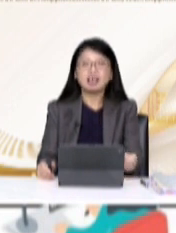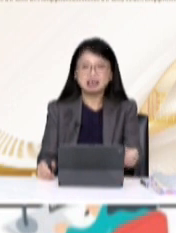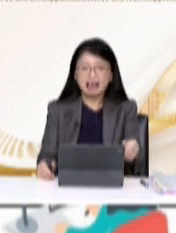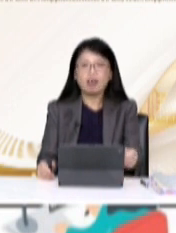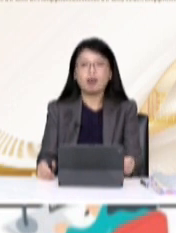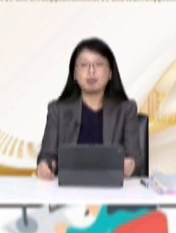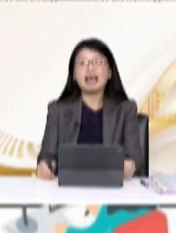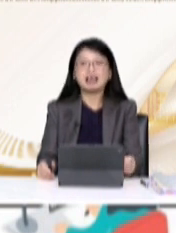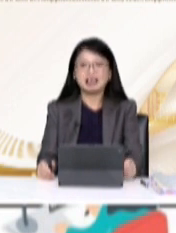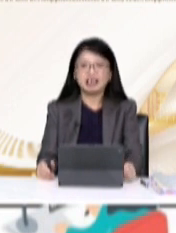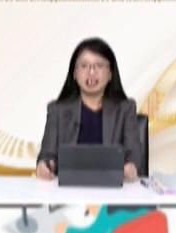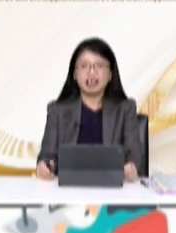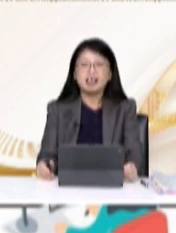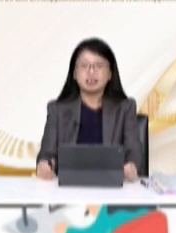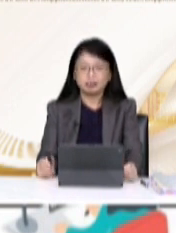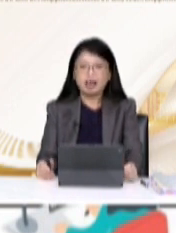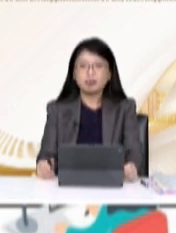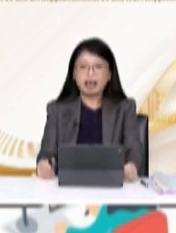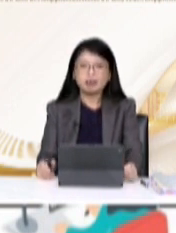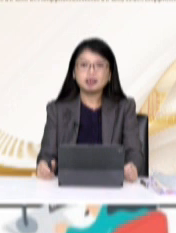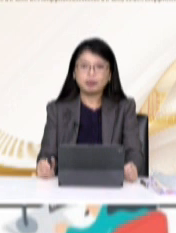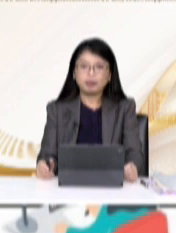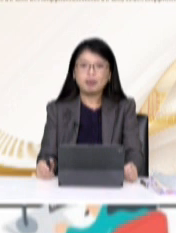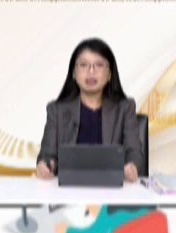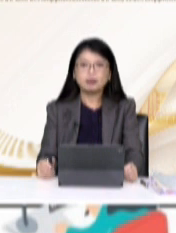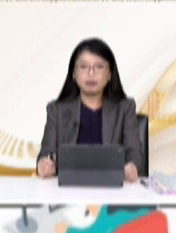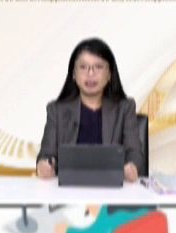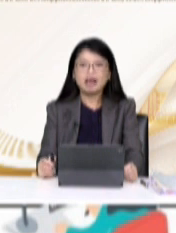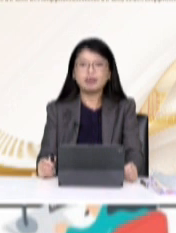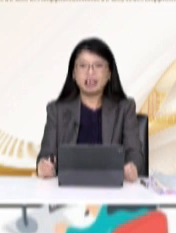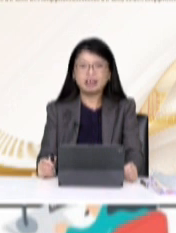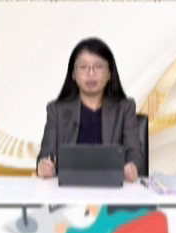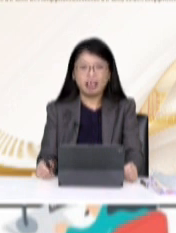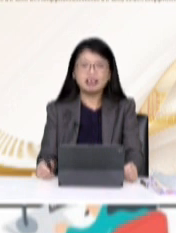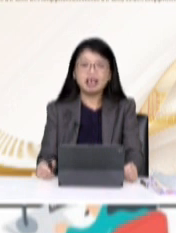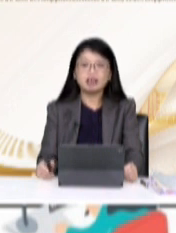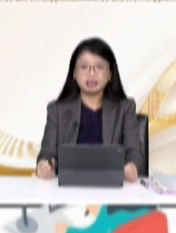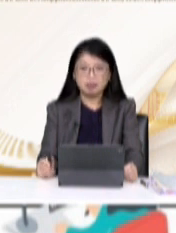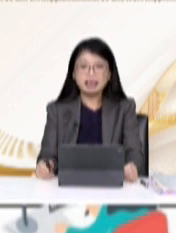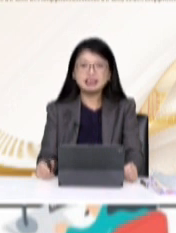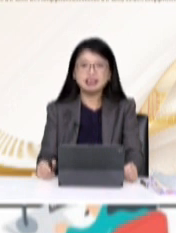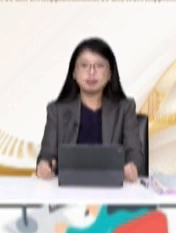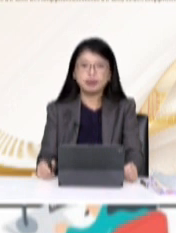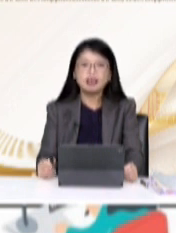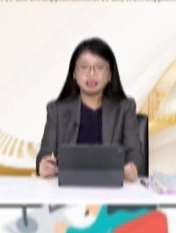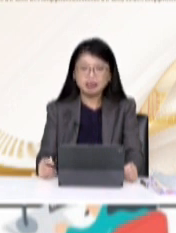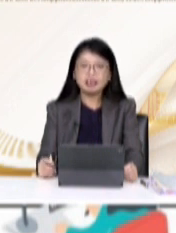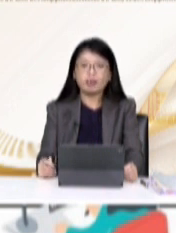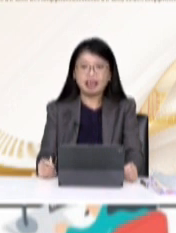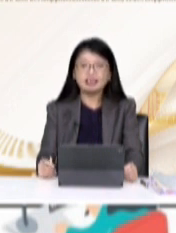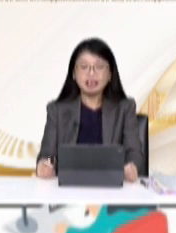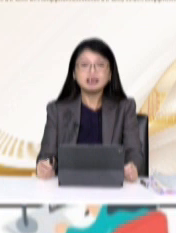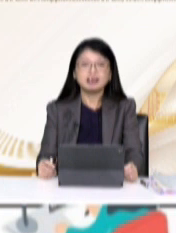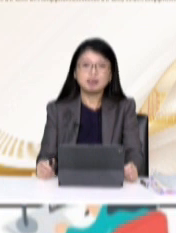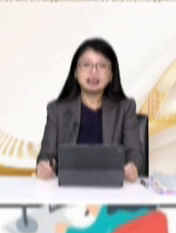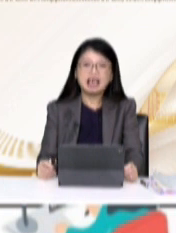าลาออกไปอะไรอย่างเงี้ยค่ะตรงนี้กฎหมายก็กำหนดไว้ว่าตัวหัวหน้าหน่วยงานของรัฐเนี่ยก็สามารถที่จะกำหนดเจ้าหน้าที่ของรัฐ